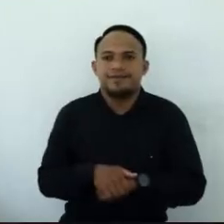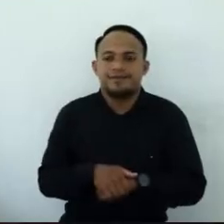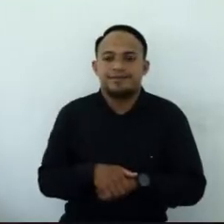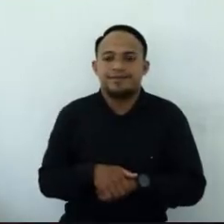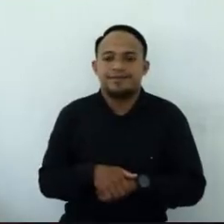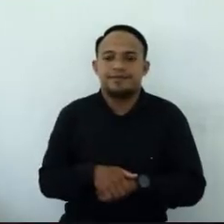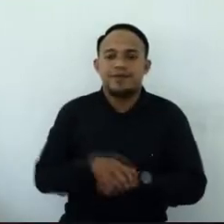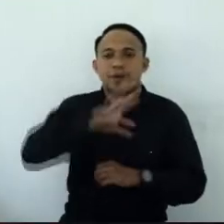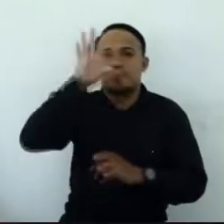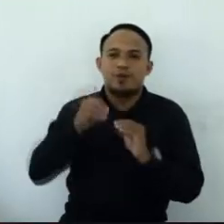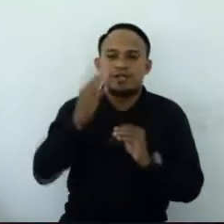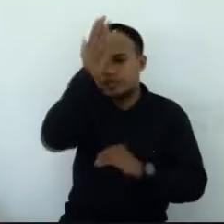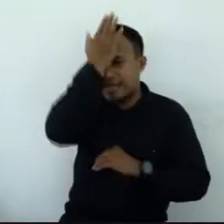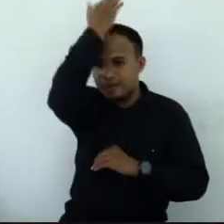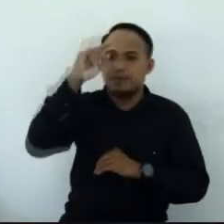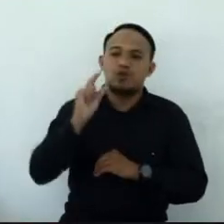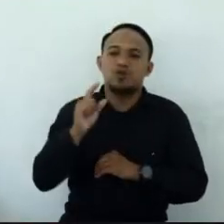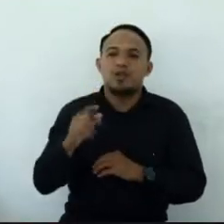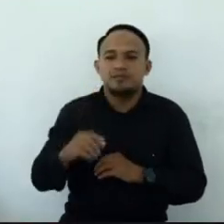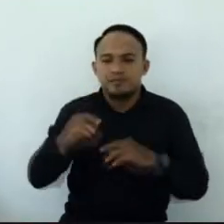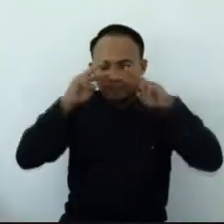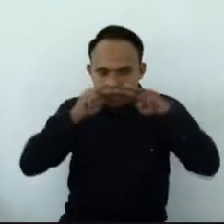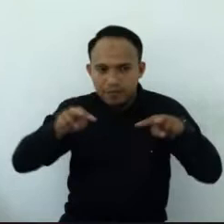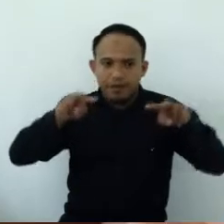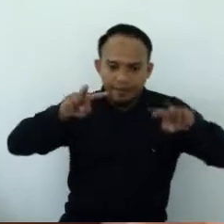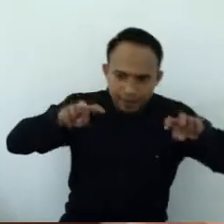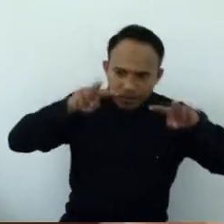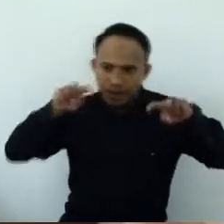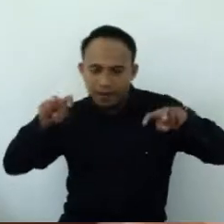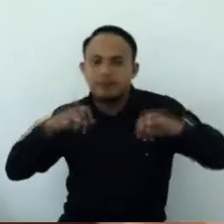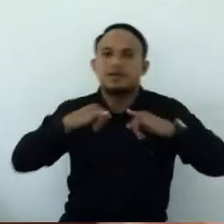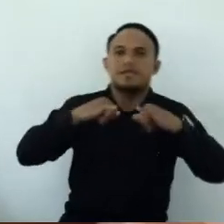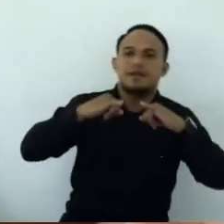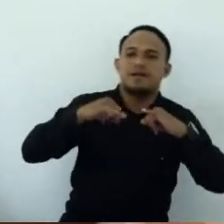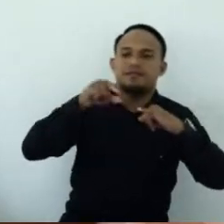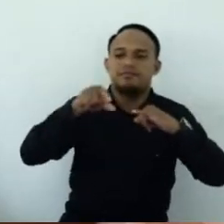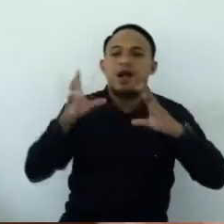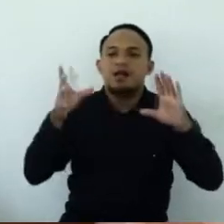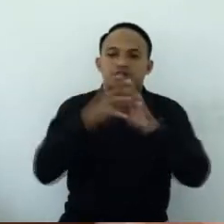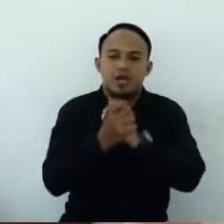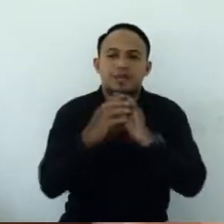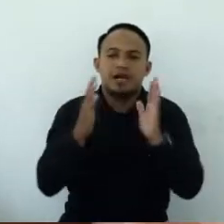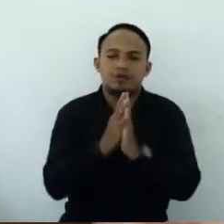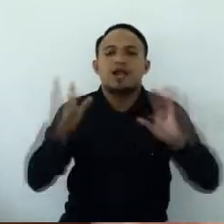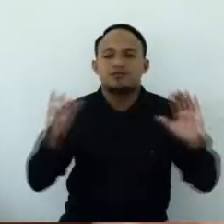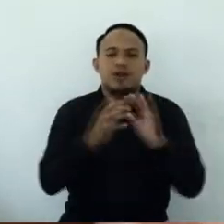silaturahmi negara kita ini sudah ditakdirkan